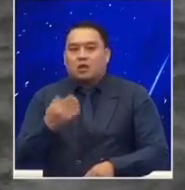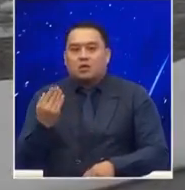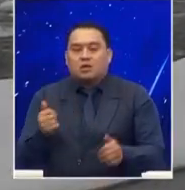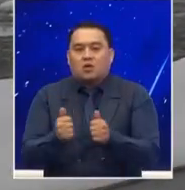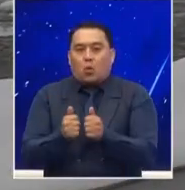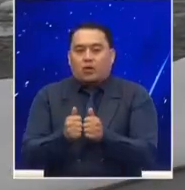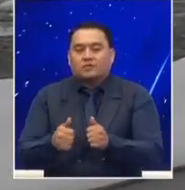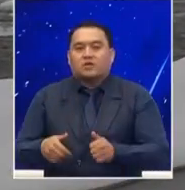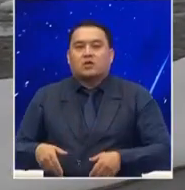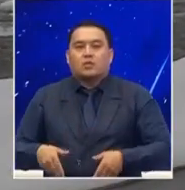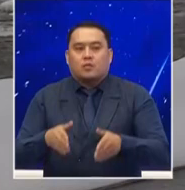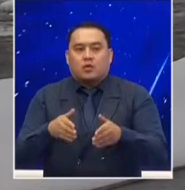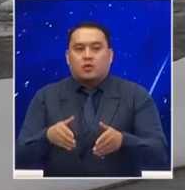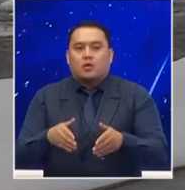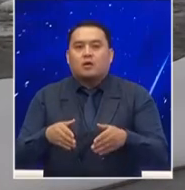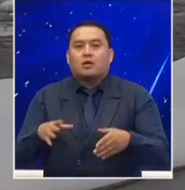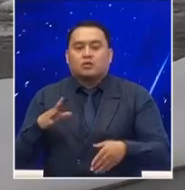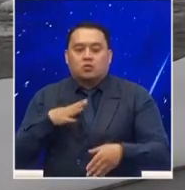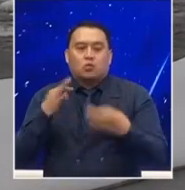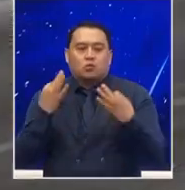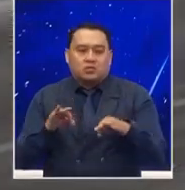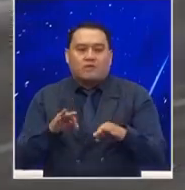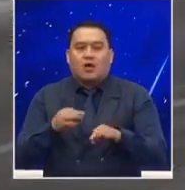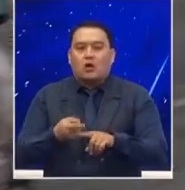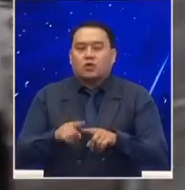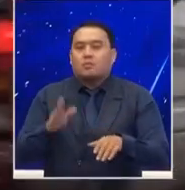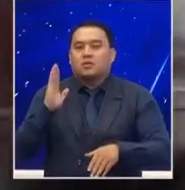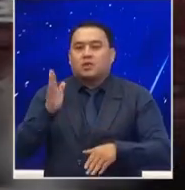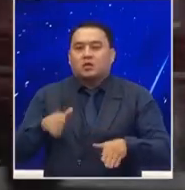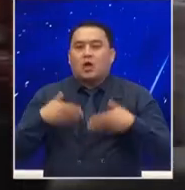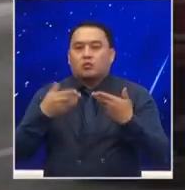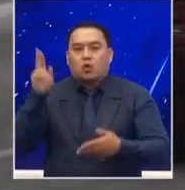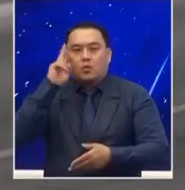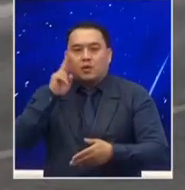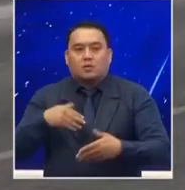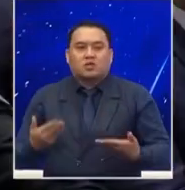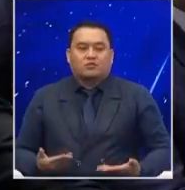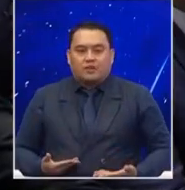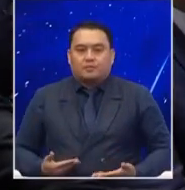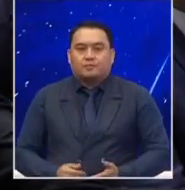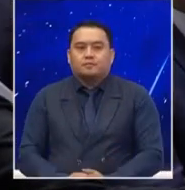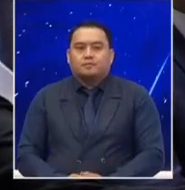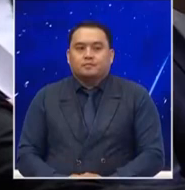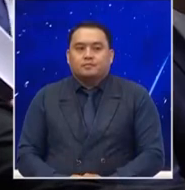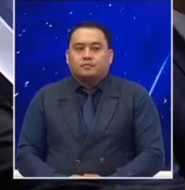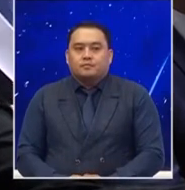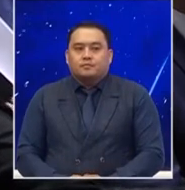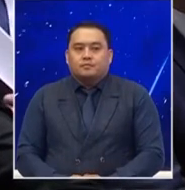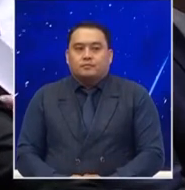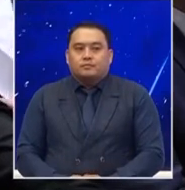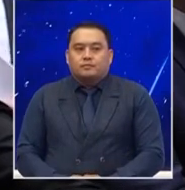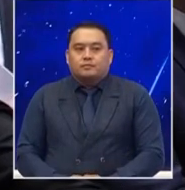улицы Жансугурова быть. По представлению акима города предусмотрено обучение с проживанием. Когда начнете его